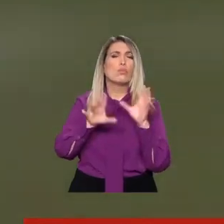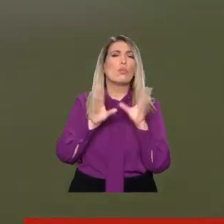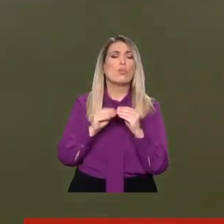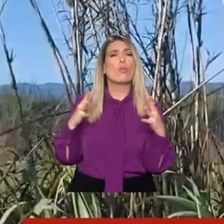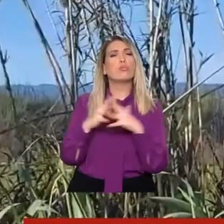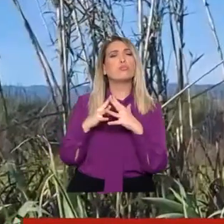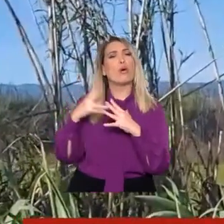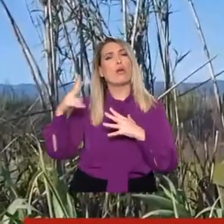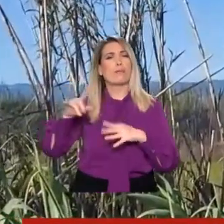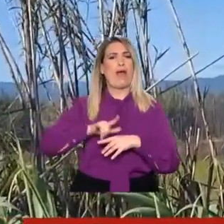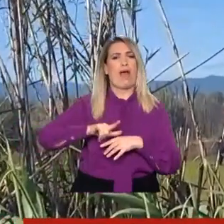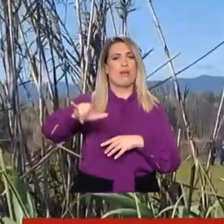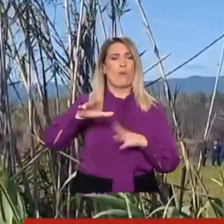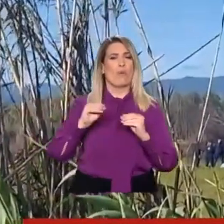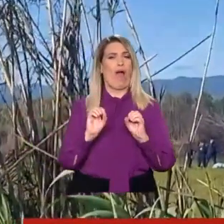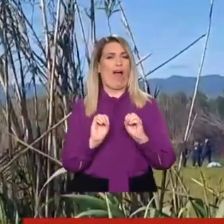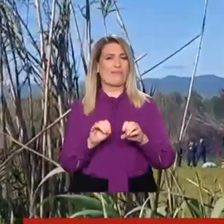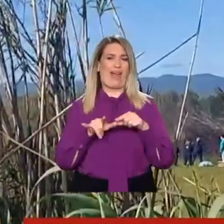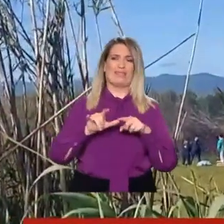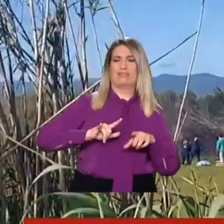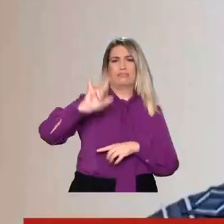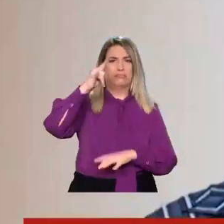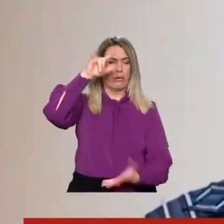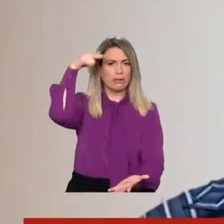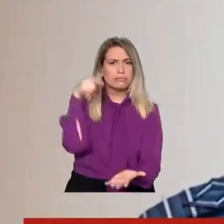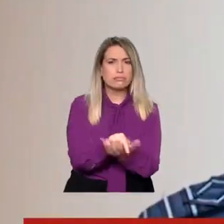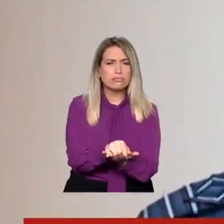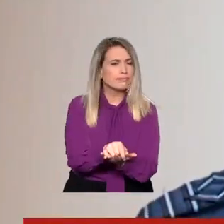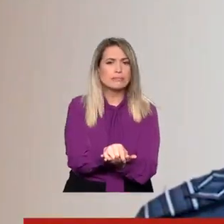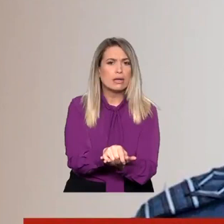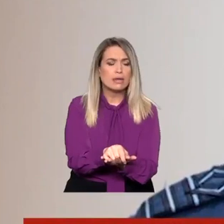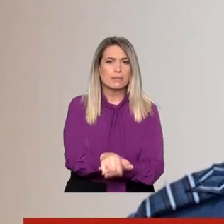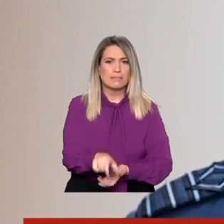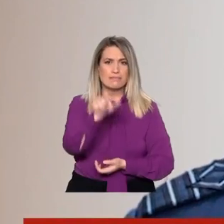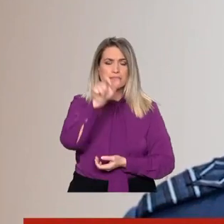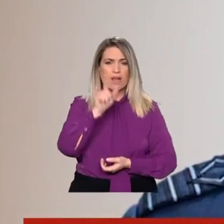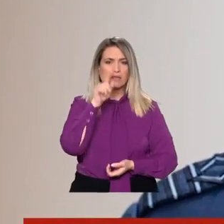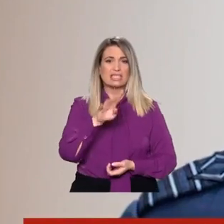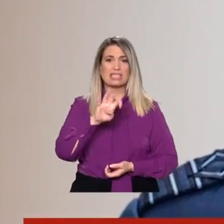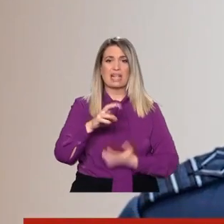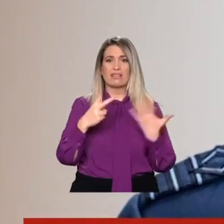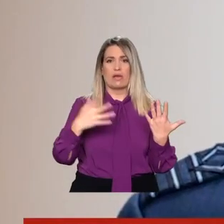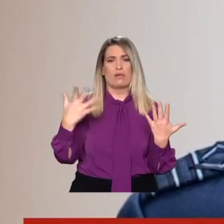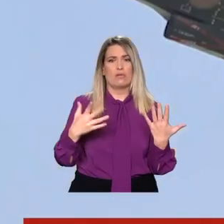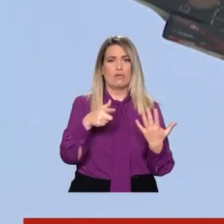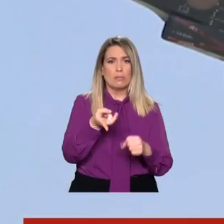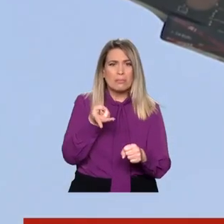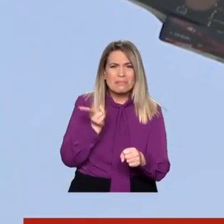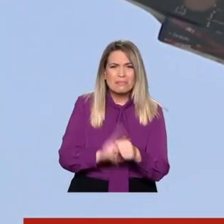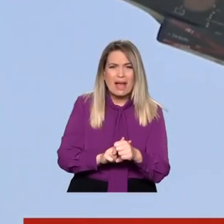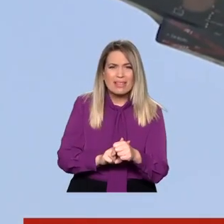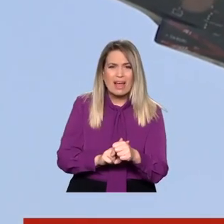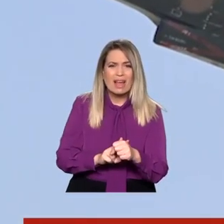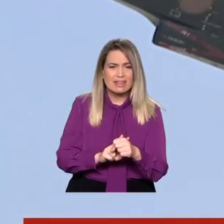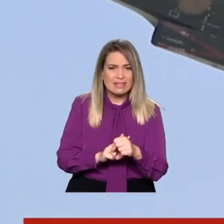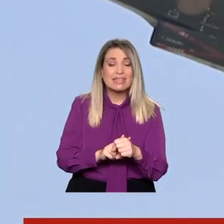πολεμικής αεροπορίας και οι χειρότεροι φόβοι έχουν επιβεβαιωθεί. Ο 40χρονος έμπειρος επισμηναγός έχει χάσει τη ζωή του. Μπροστά στη